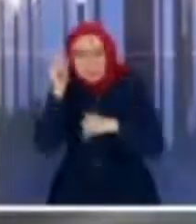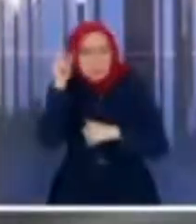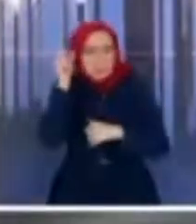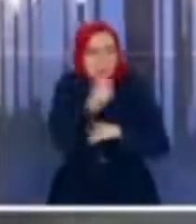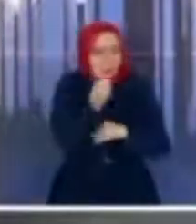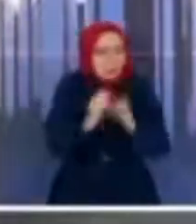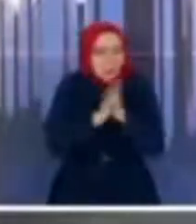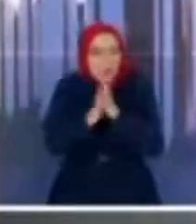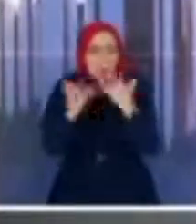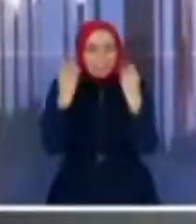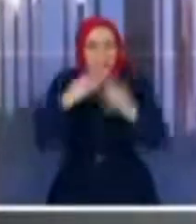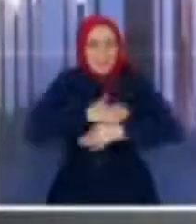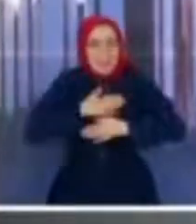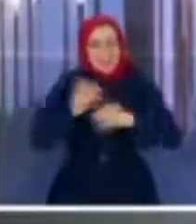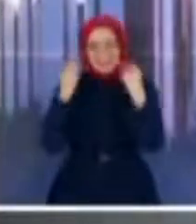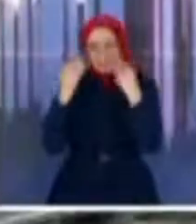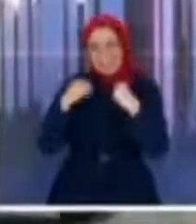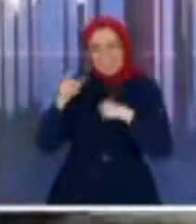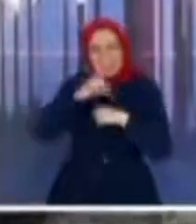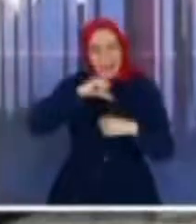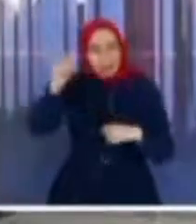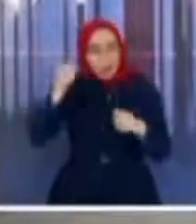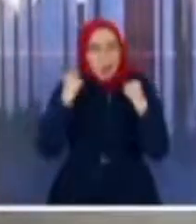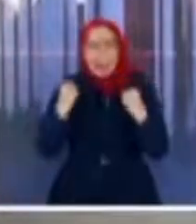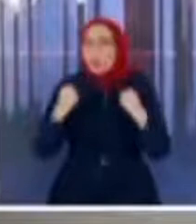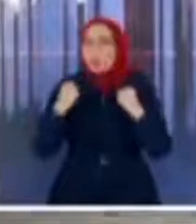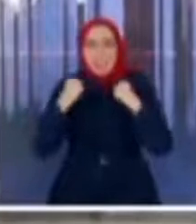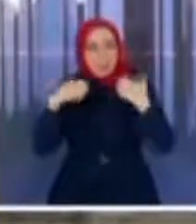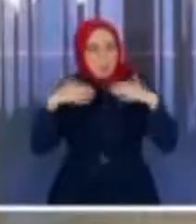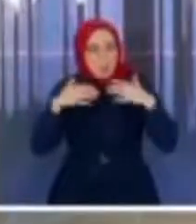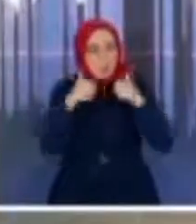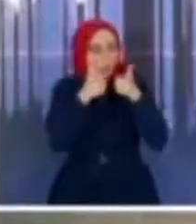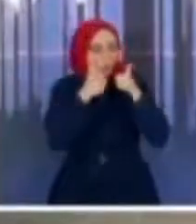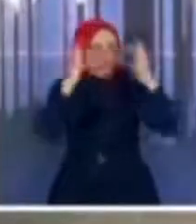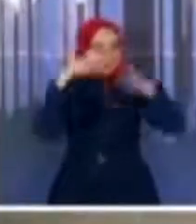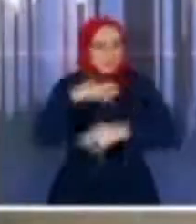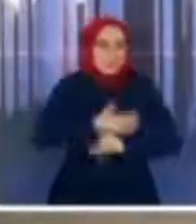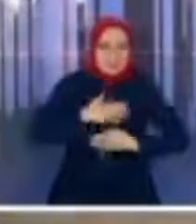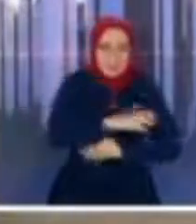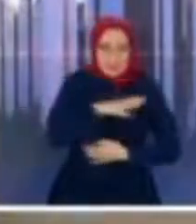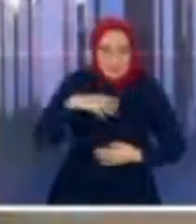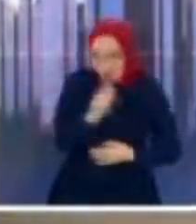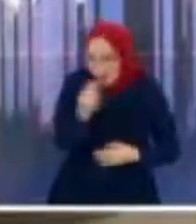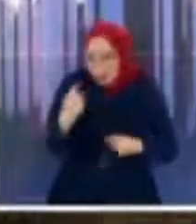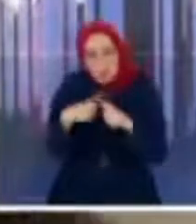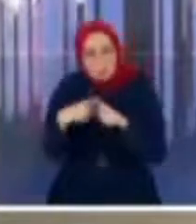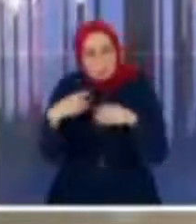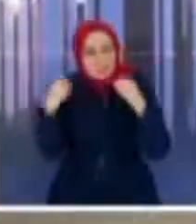عينيهم والفرحة، بالحق روحنا عنا قوة وإنرجية مش عادية. زيدا بعد مشينا